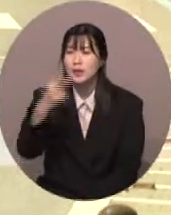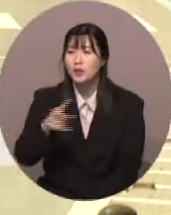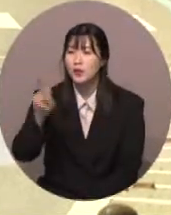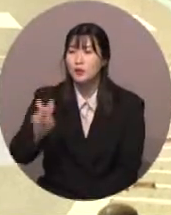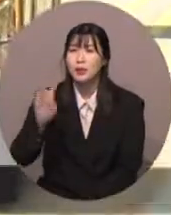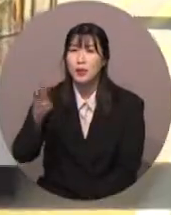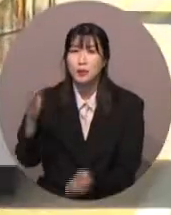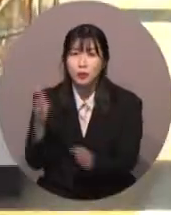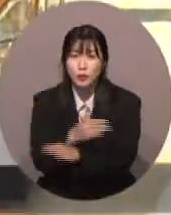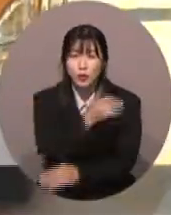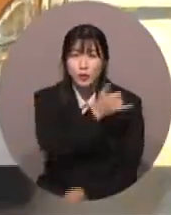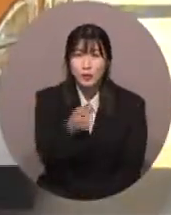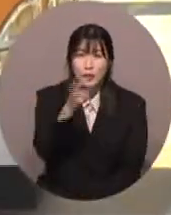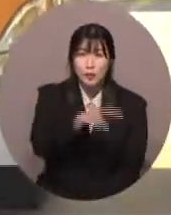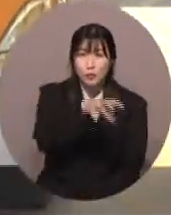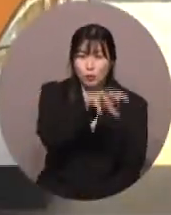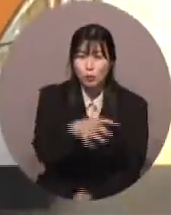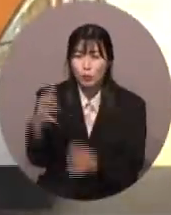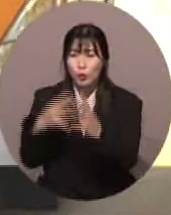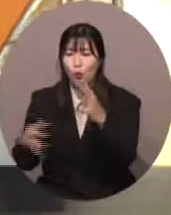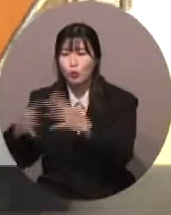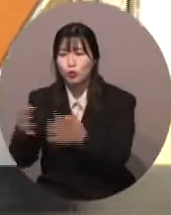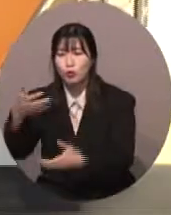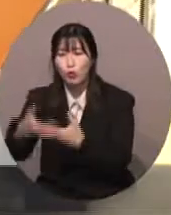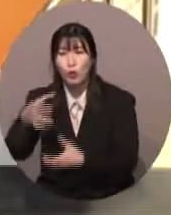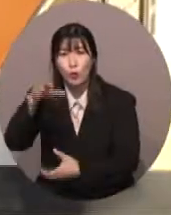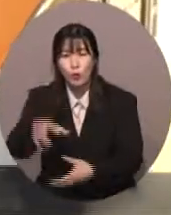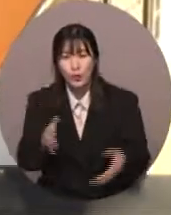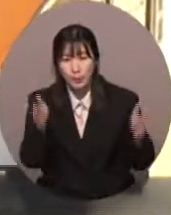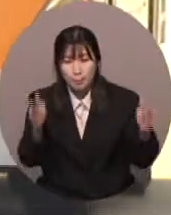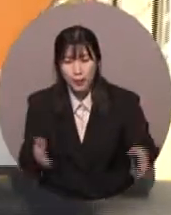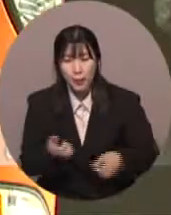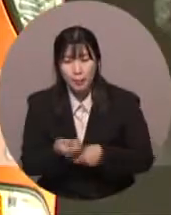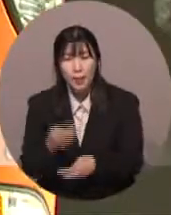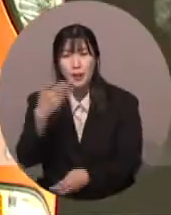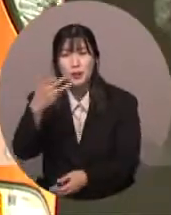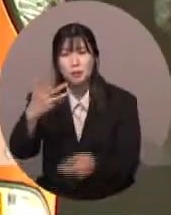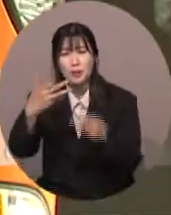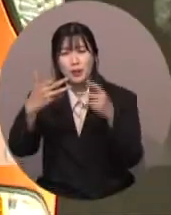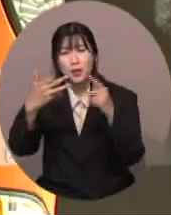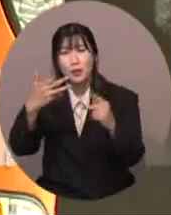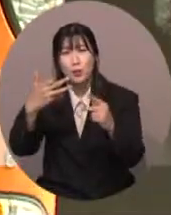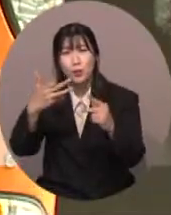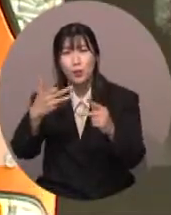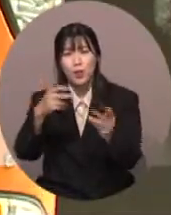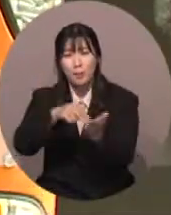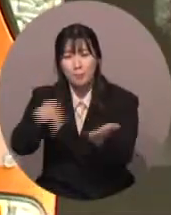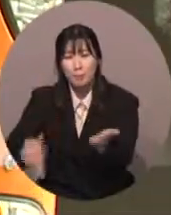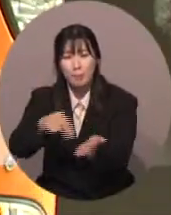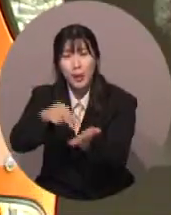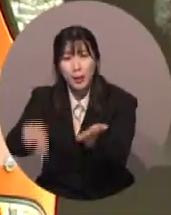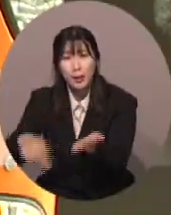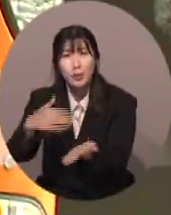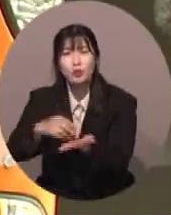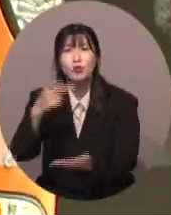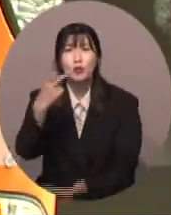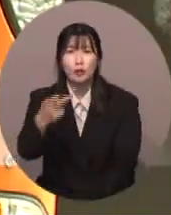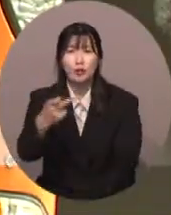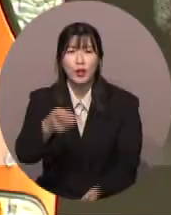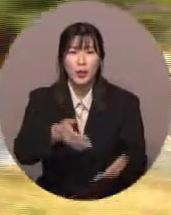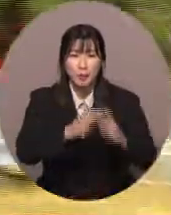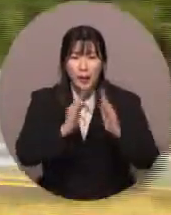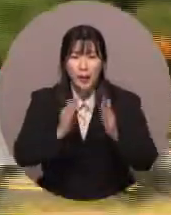세종시 한별동에서 공주시 종합버스터미널까지 18.5km 구간 12개 지점에